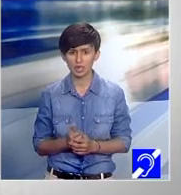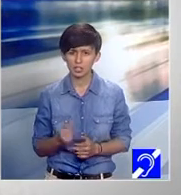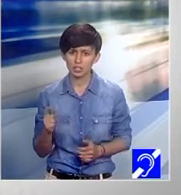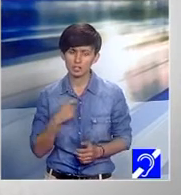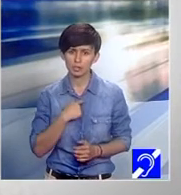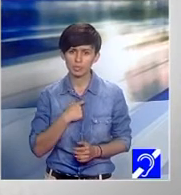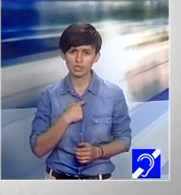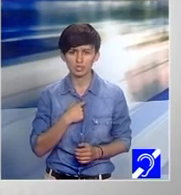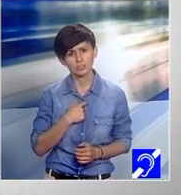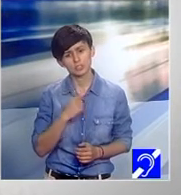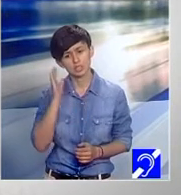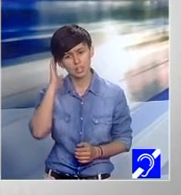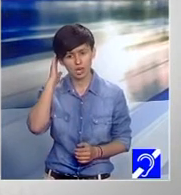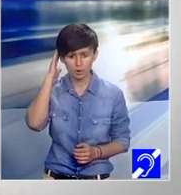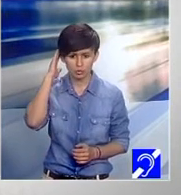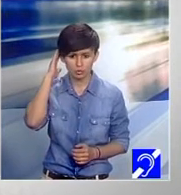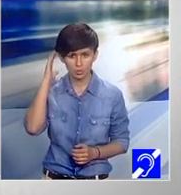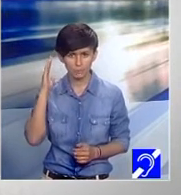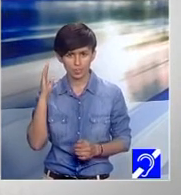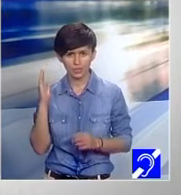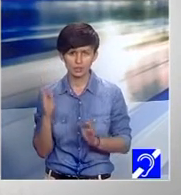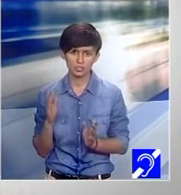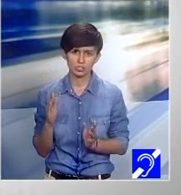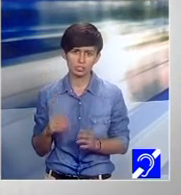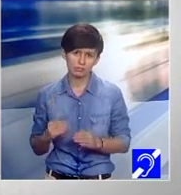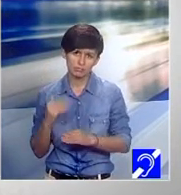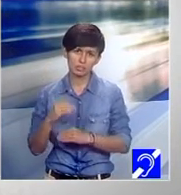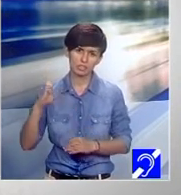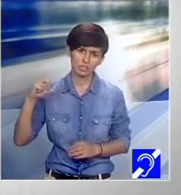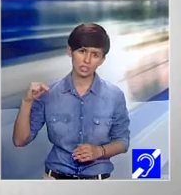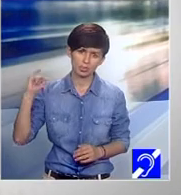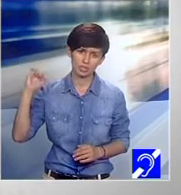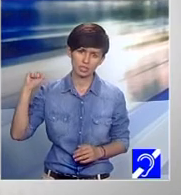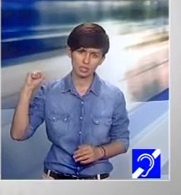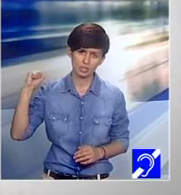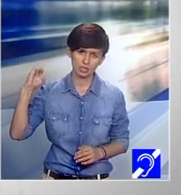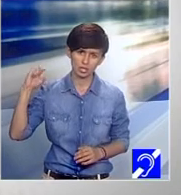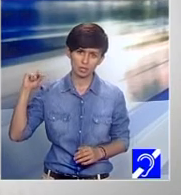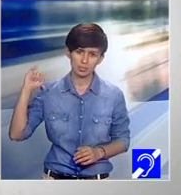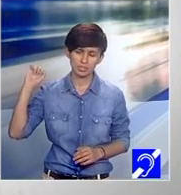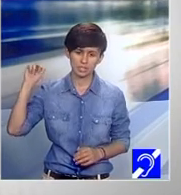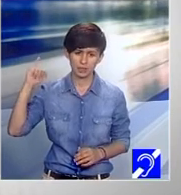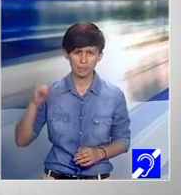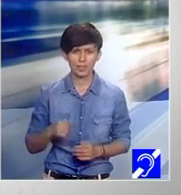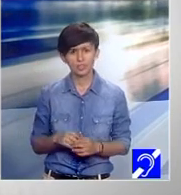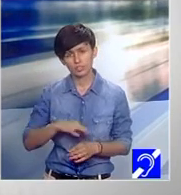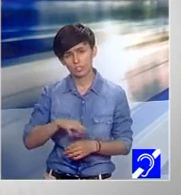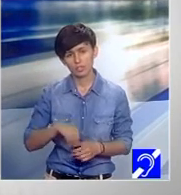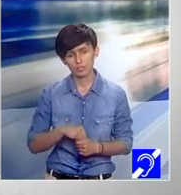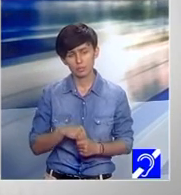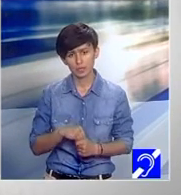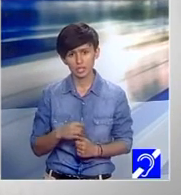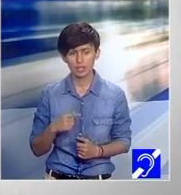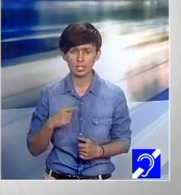și, ce să vă spun, se instalează chiar și epilepsia, o suferință grozavă. Atunci drumurile familiei, în loc să